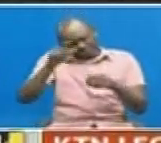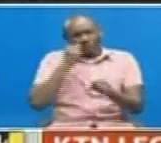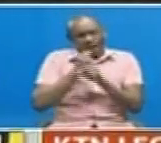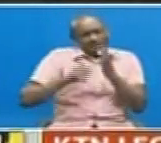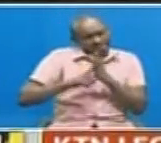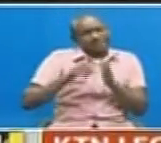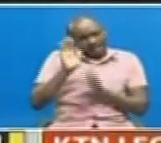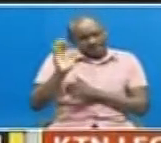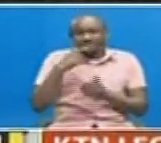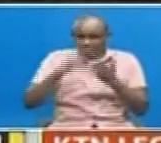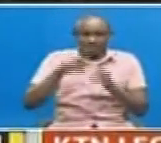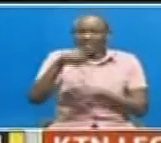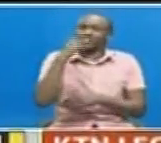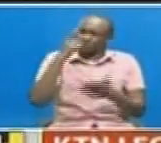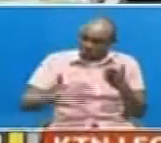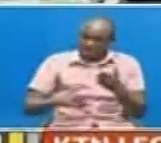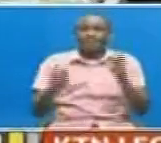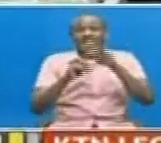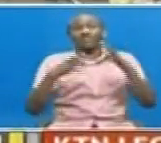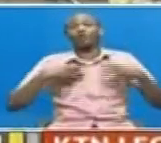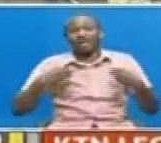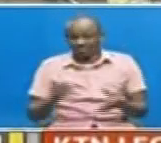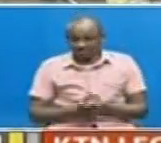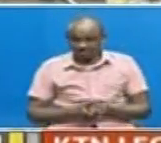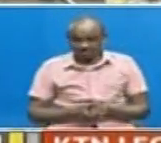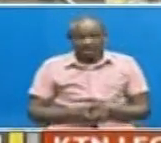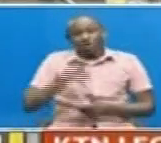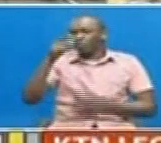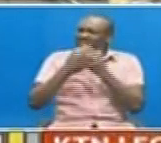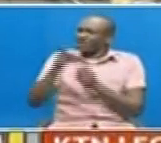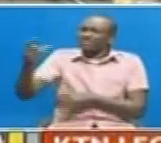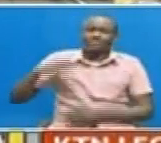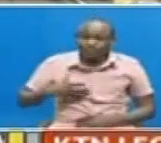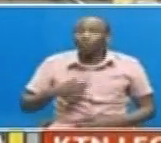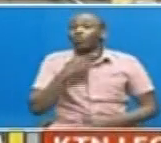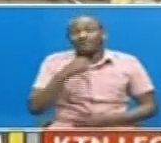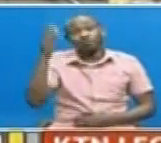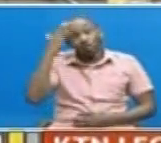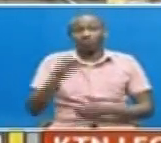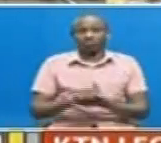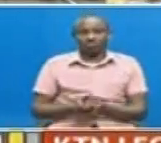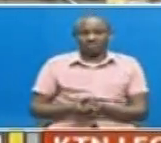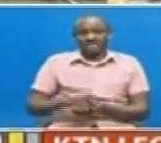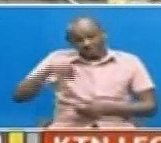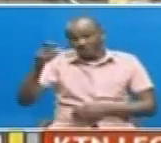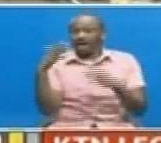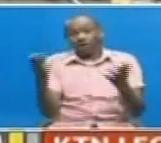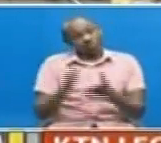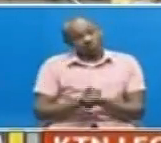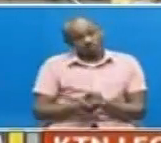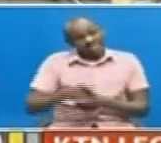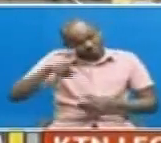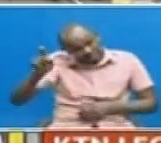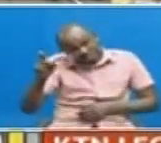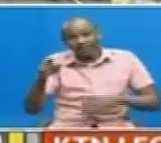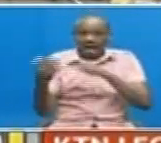zao, Rais Kenyatta alitoa wito kwa waziri wa afya. Look after these people and we will want to know how they are and how